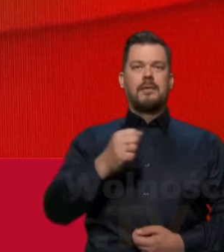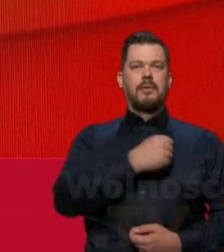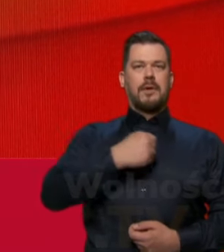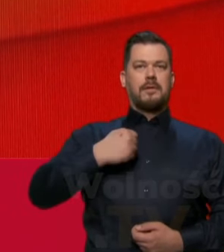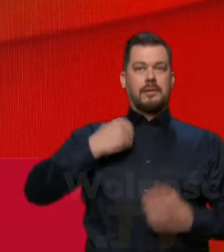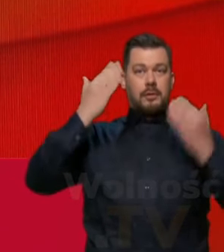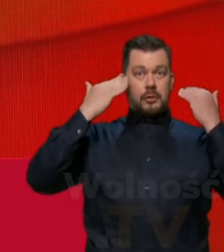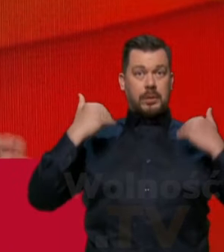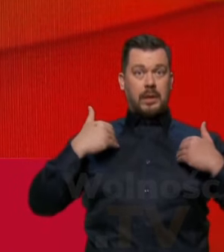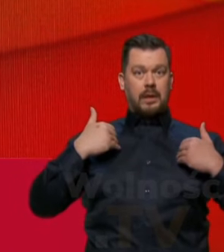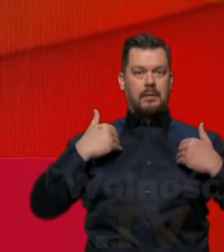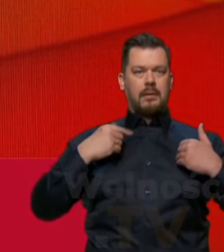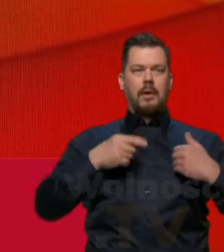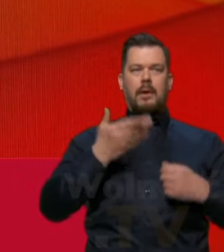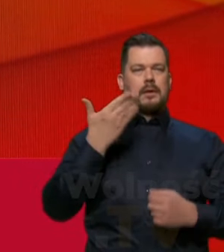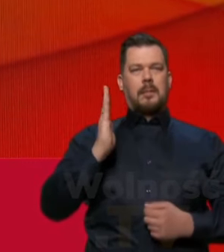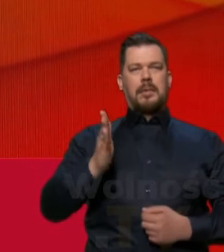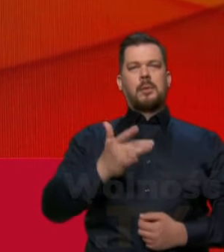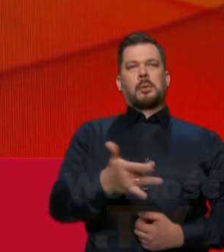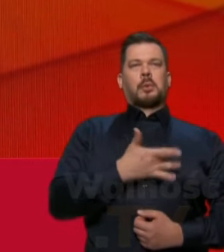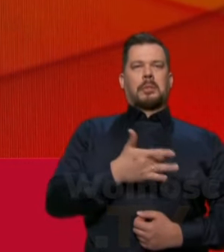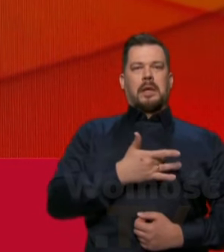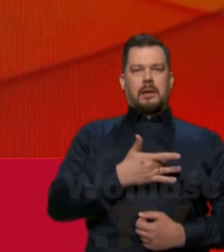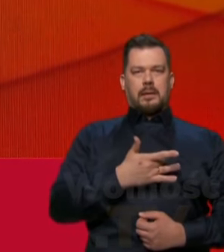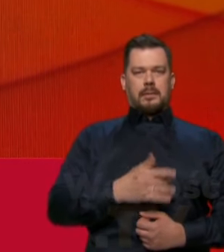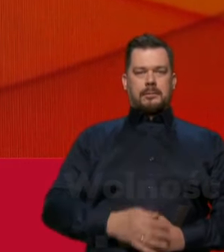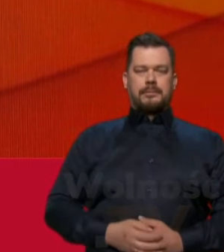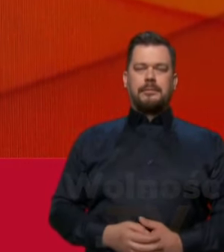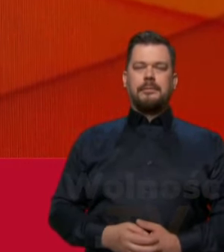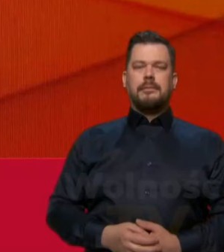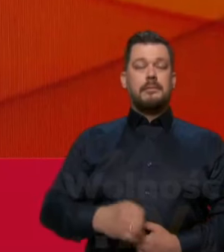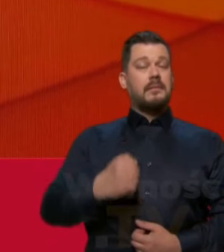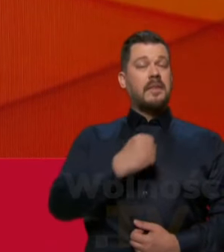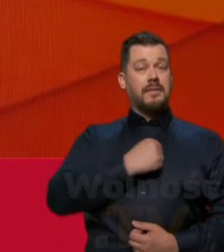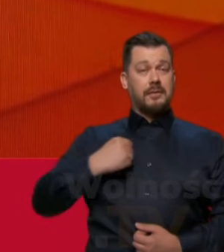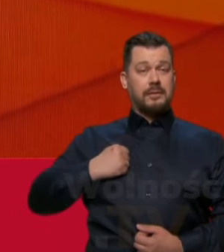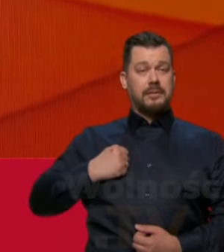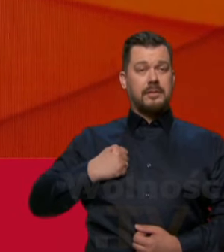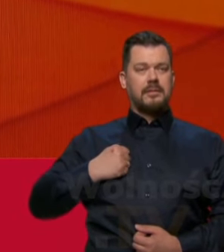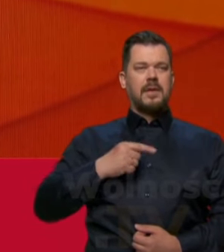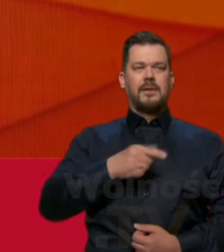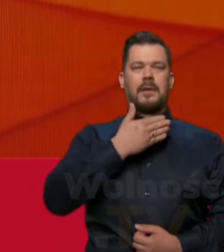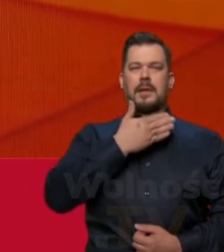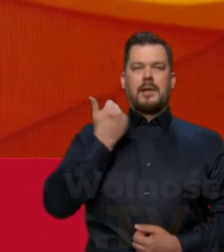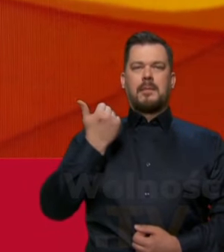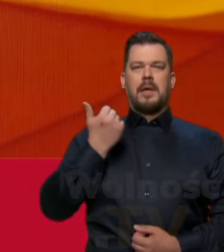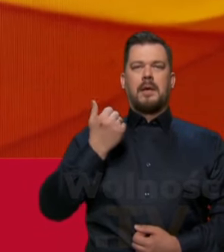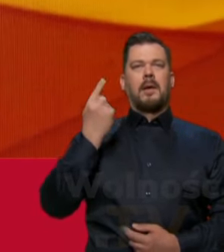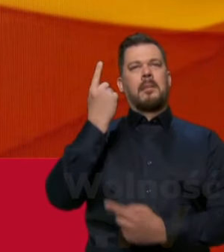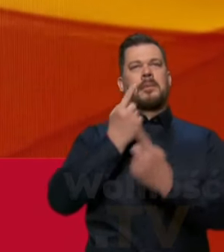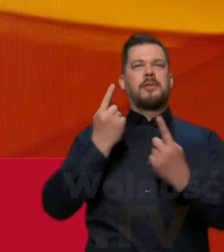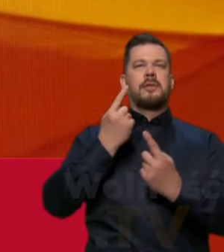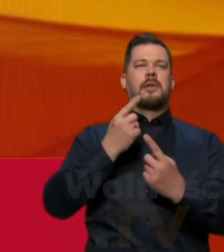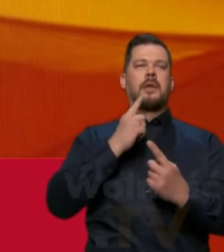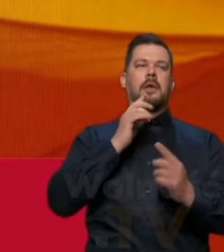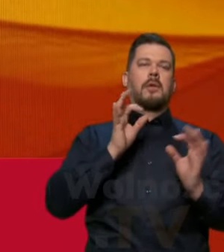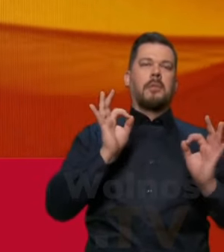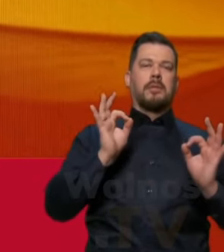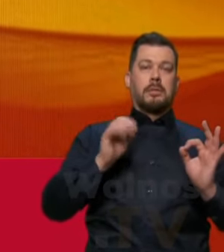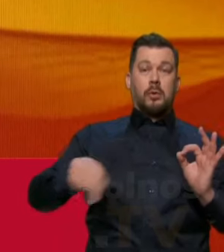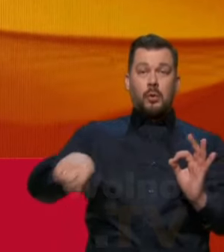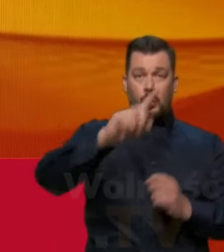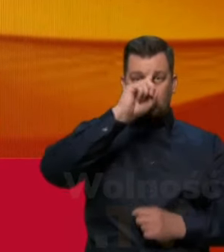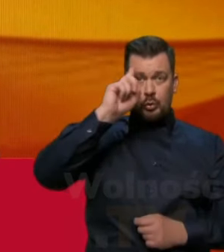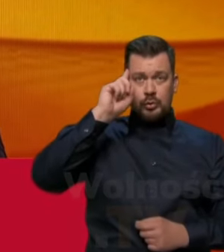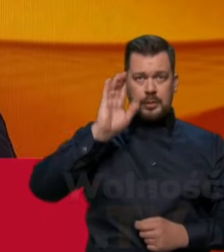warszawskim jest lekarz, który nie będzie się na pewno powołał na żadną klauzulę. Warszawa nie ma światopoglądu, tylko ludzie mają światopogląd.